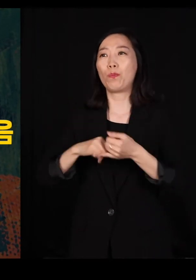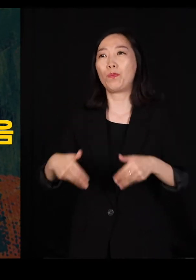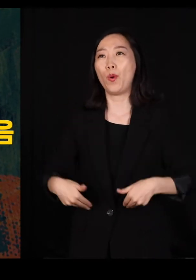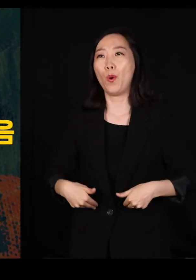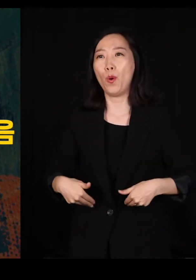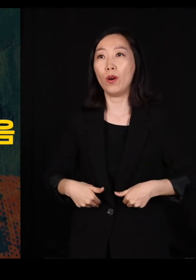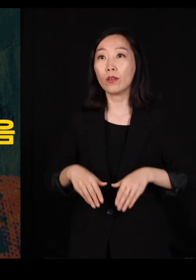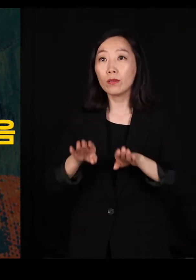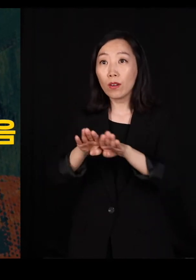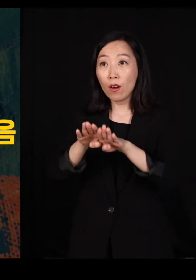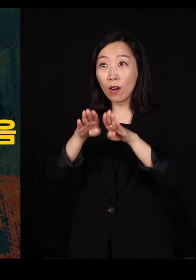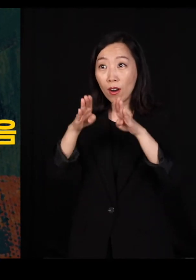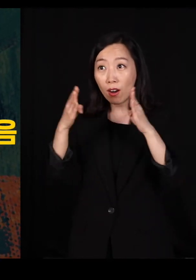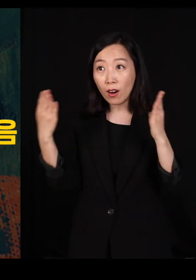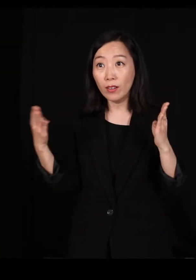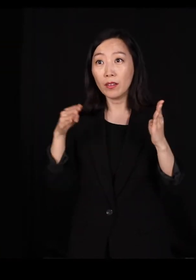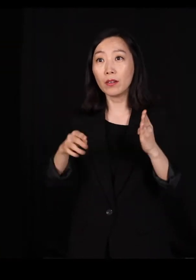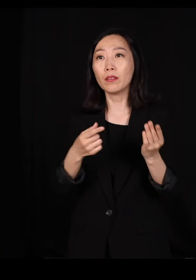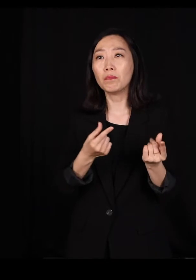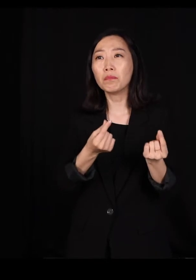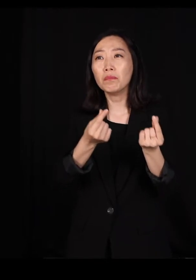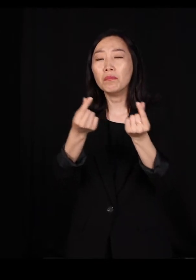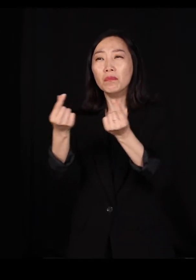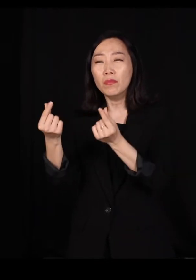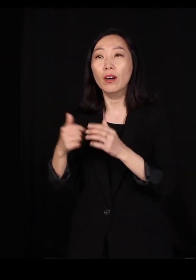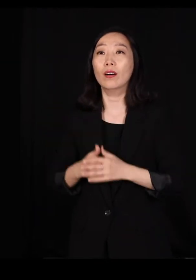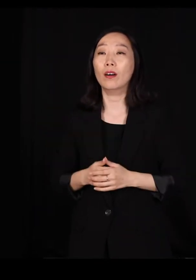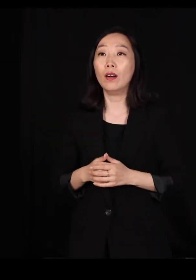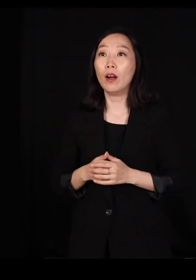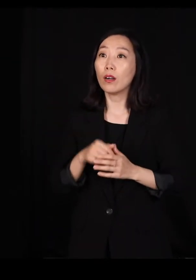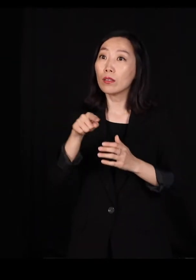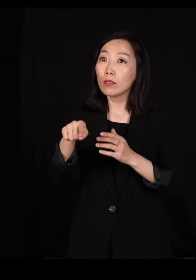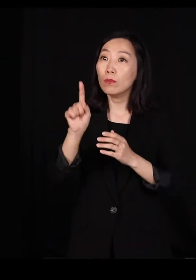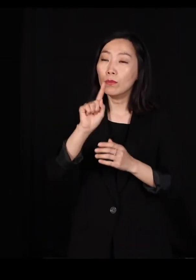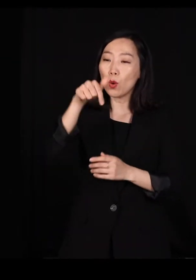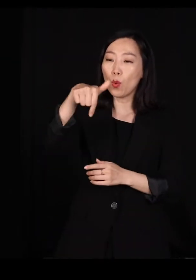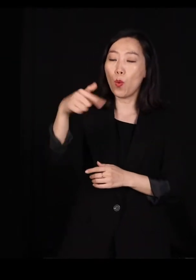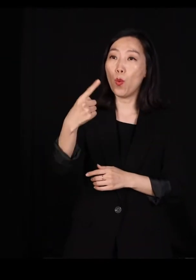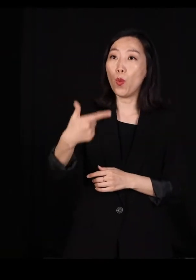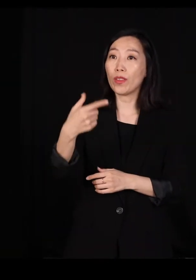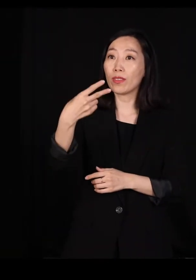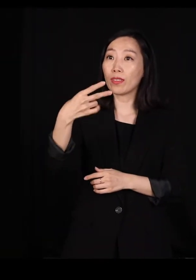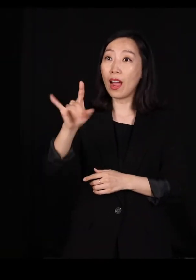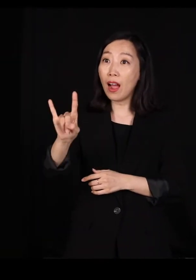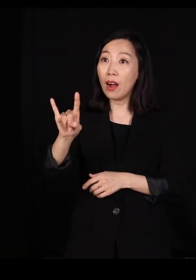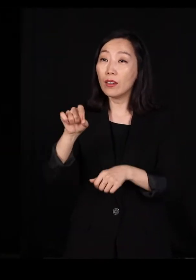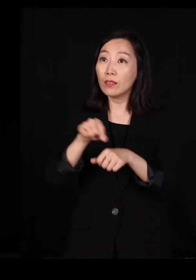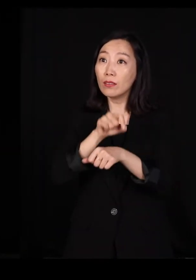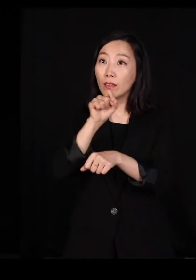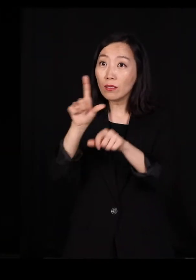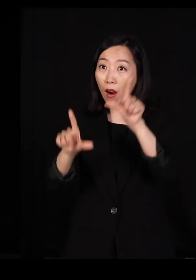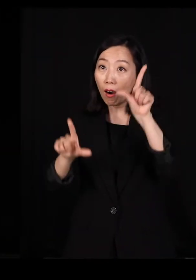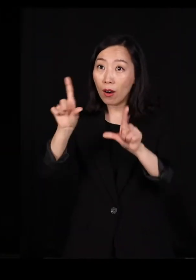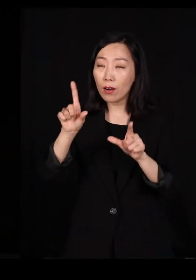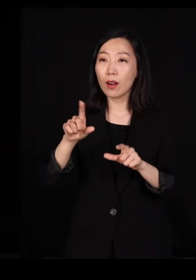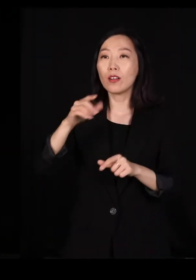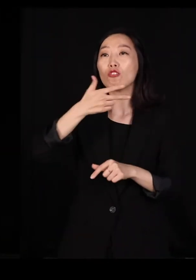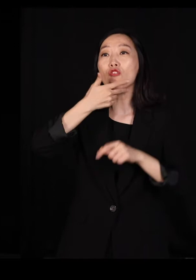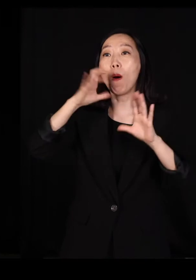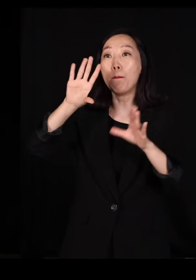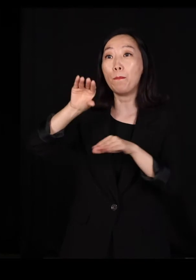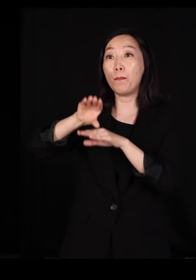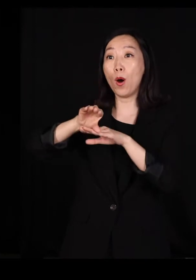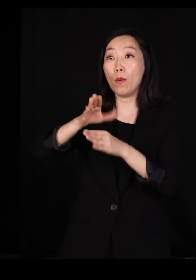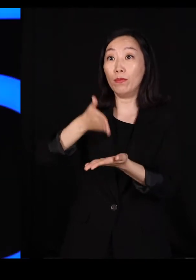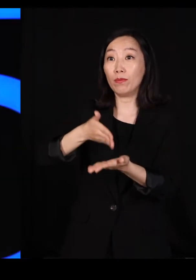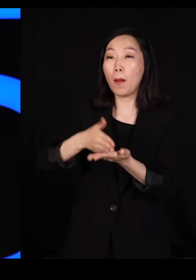마음, 이거 대단히 그냥 평범한 말 같지만 요새 우리 꼰대라고 하지 않습니까? 꼰대의 특징이 뭐예요? BBC에서 꼰대에